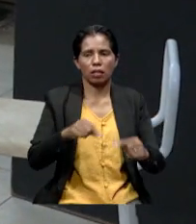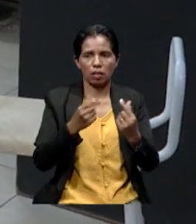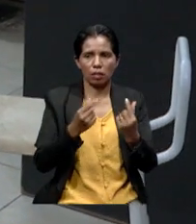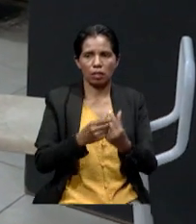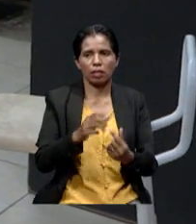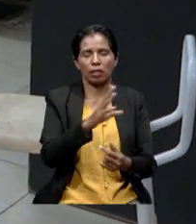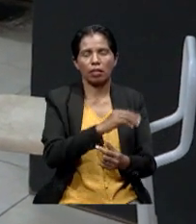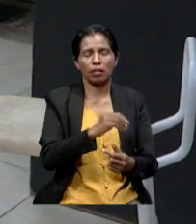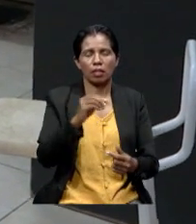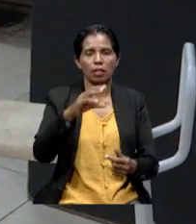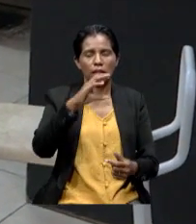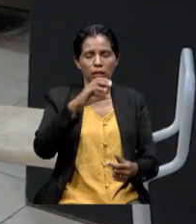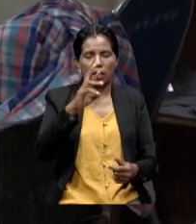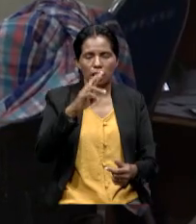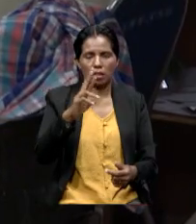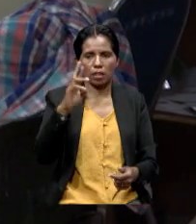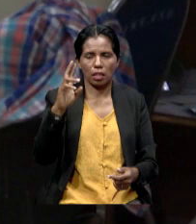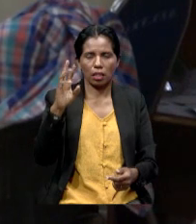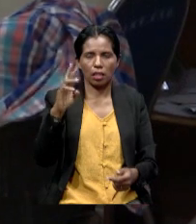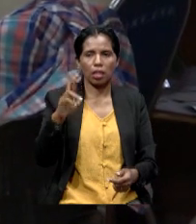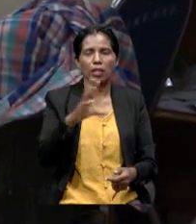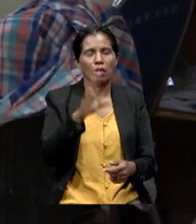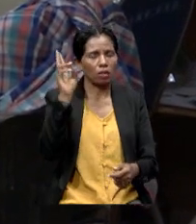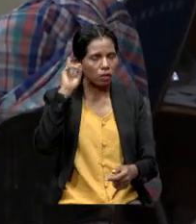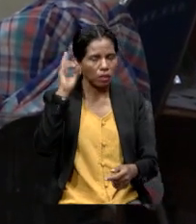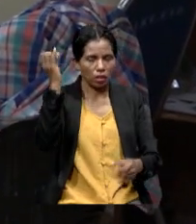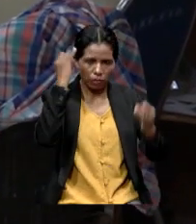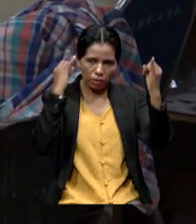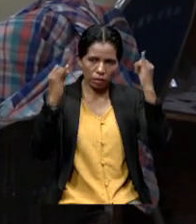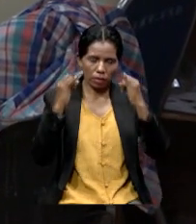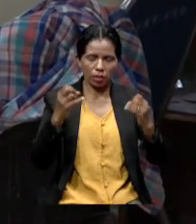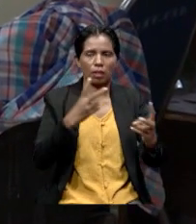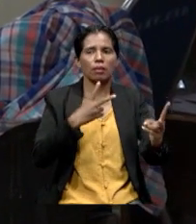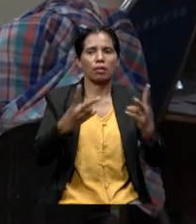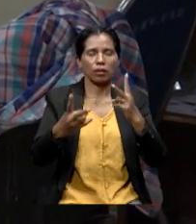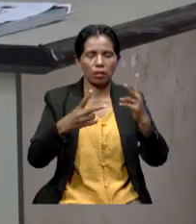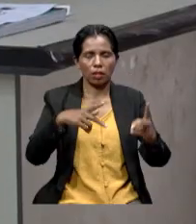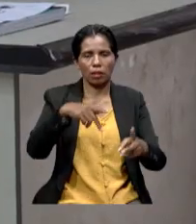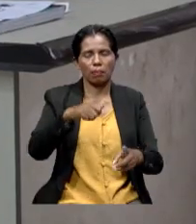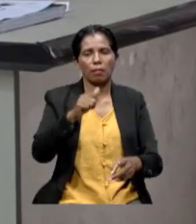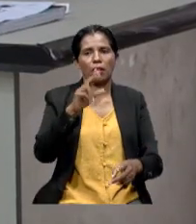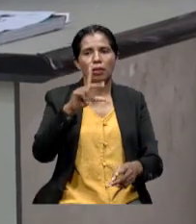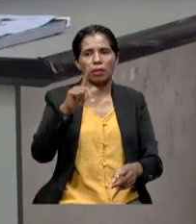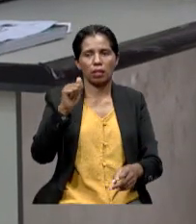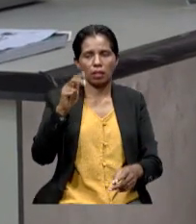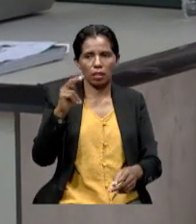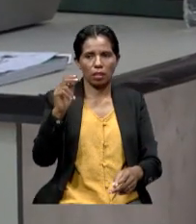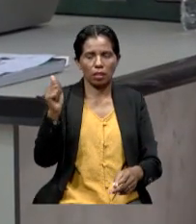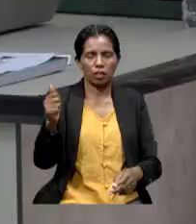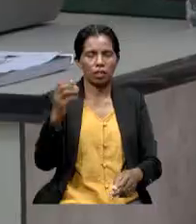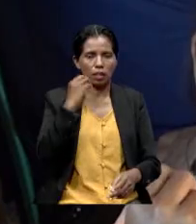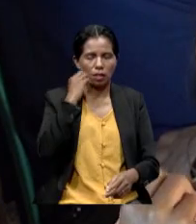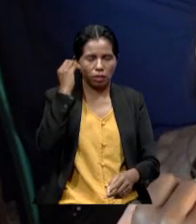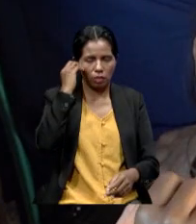based rehabilitation rona informasan tun direita ba visita Paulina da Silva e hanya horik